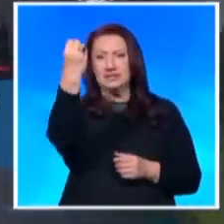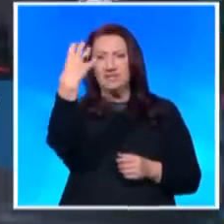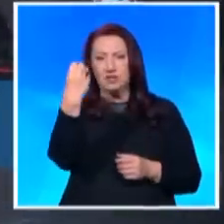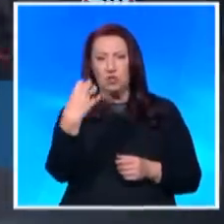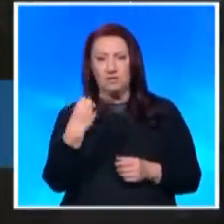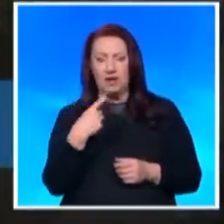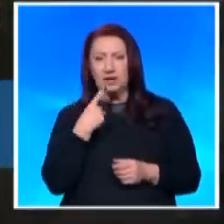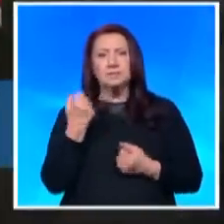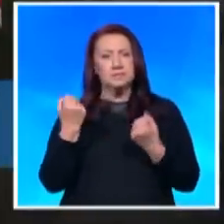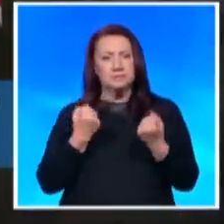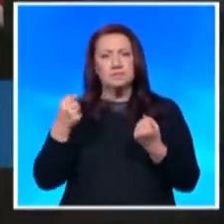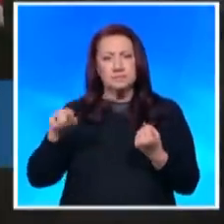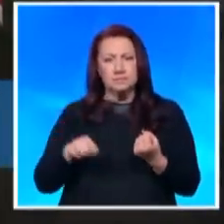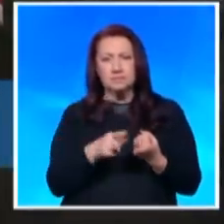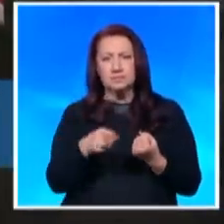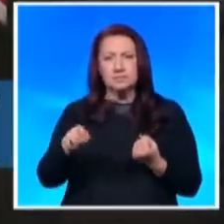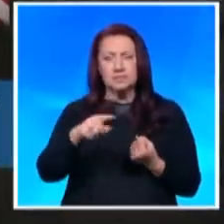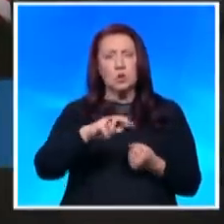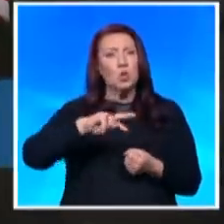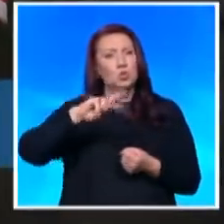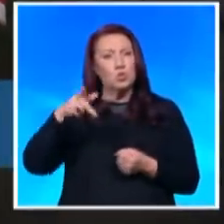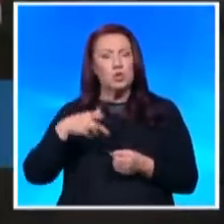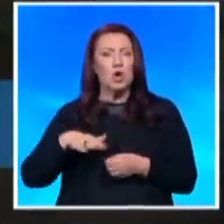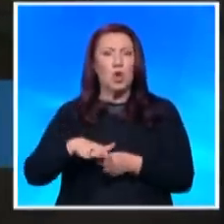и по други от основните булеварди в столицата.